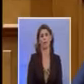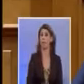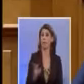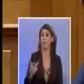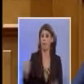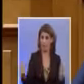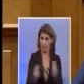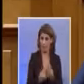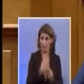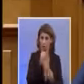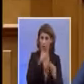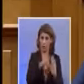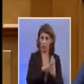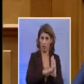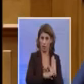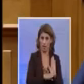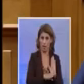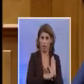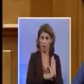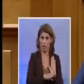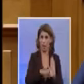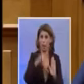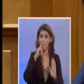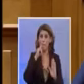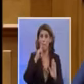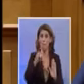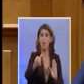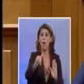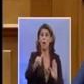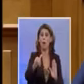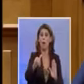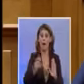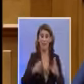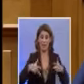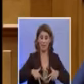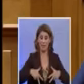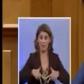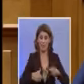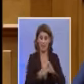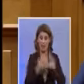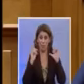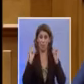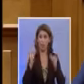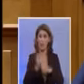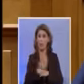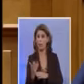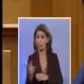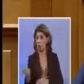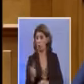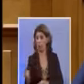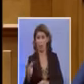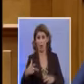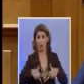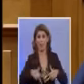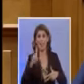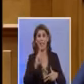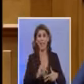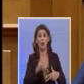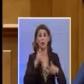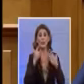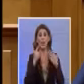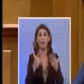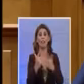με το Σύνταγμα η διαρκής άρνηση των κυβερνήσεών σας, Νέας Δημοκρατίας και ΠΑΣΟΚ, επί 27